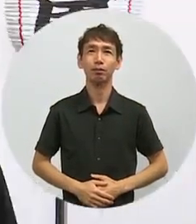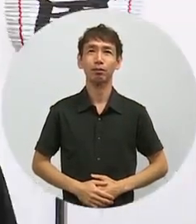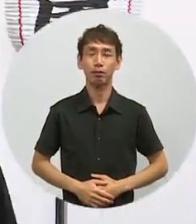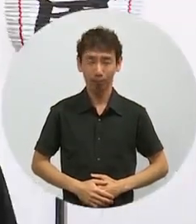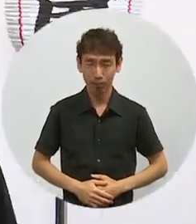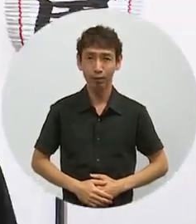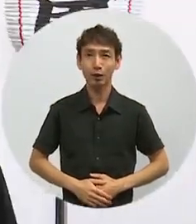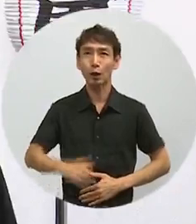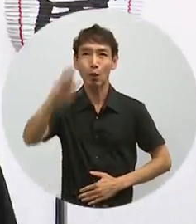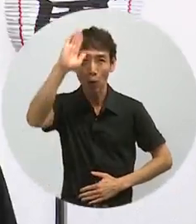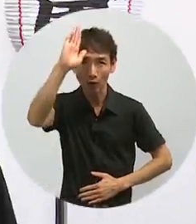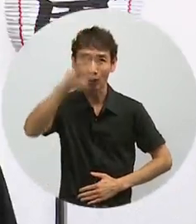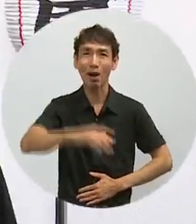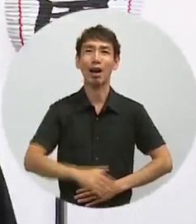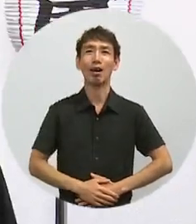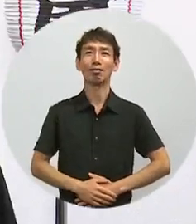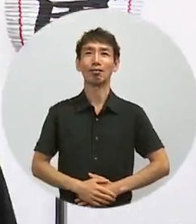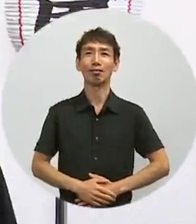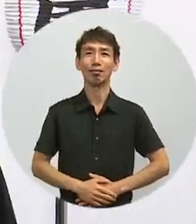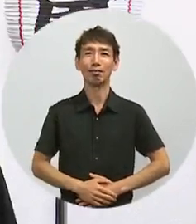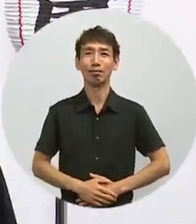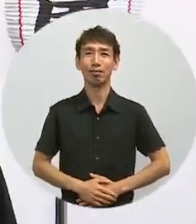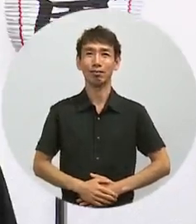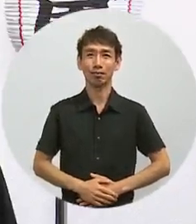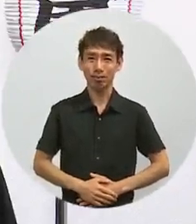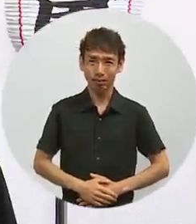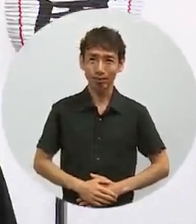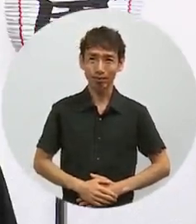はい、どうもこんにちは。